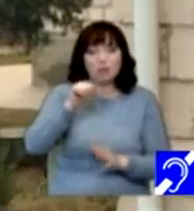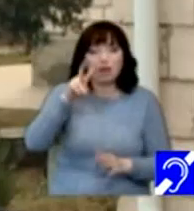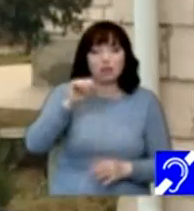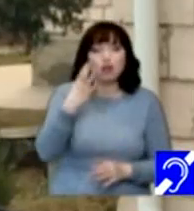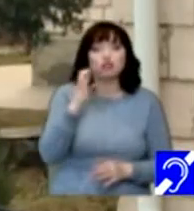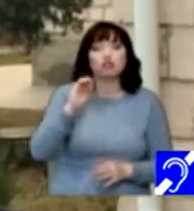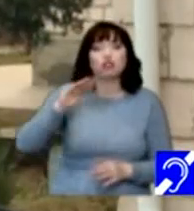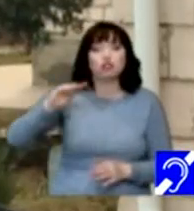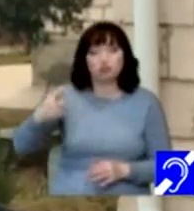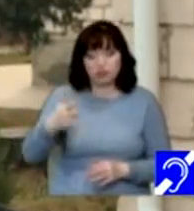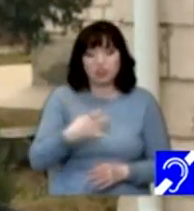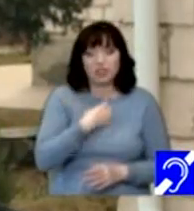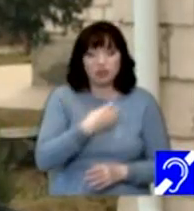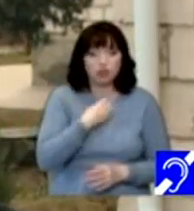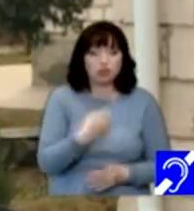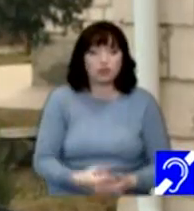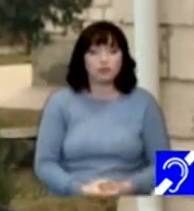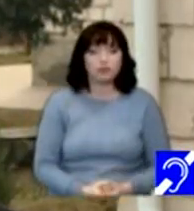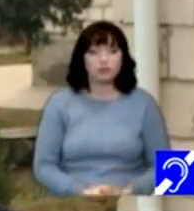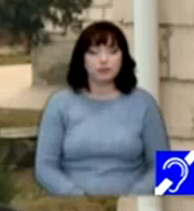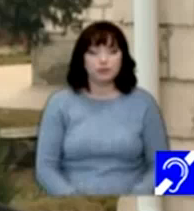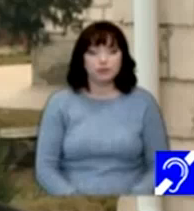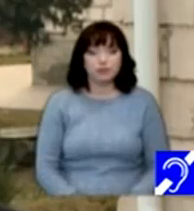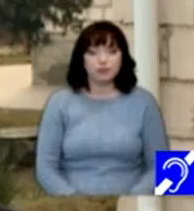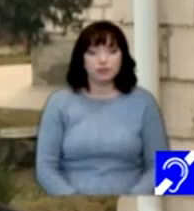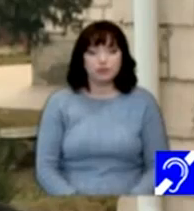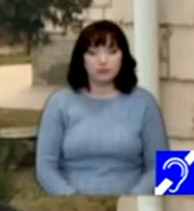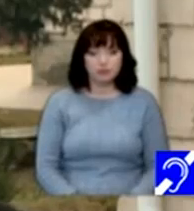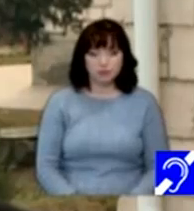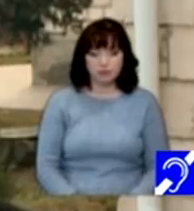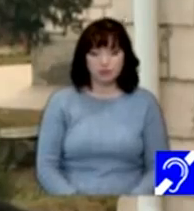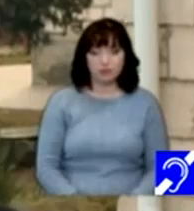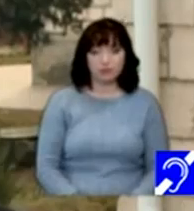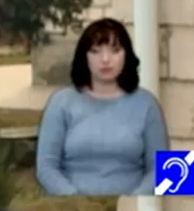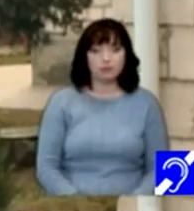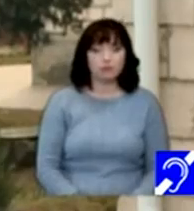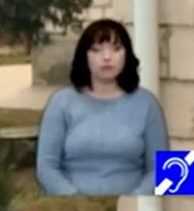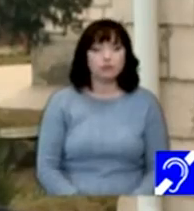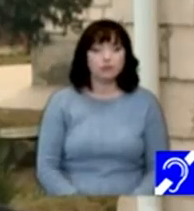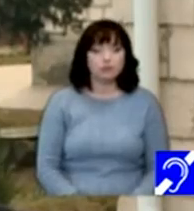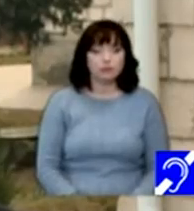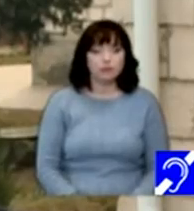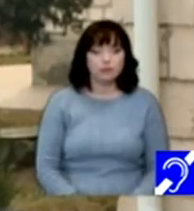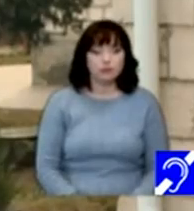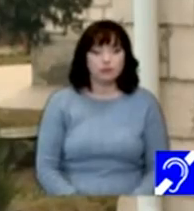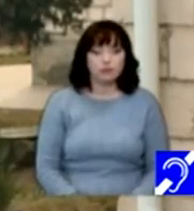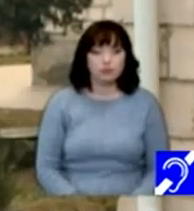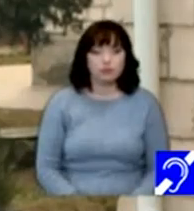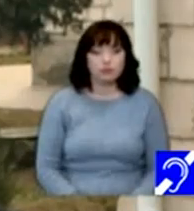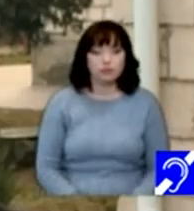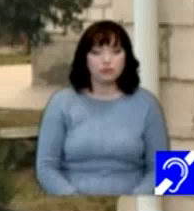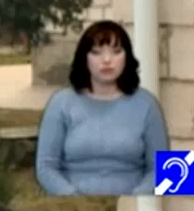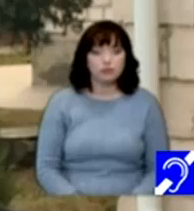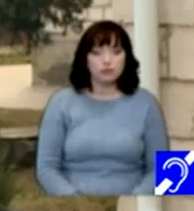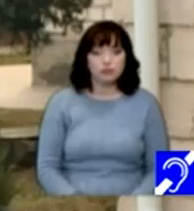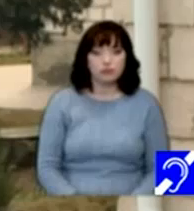what we try to do is to work with the communities to help them select, you know, what their priorities are in their community.